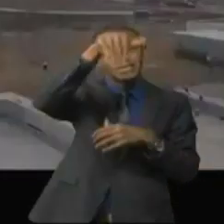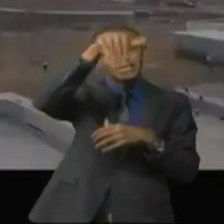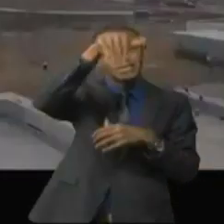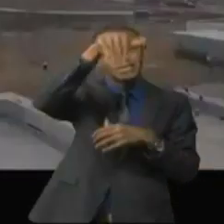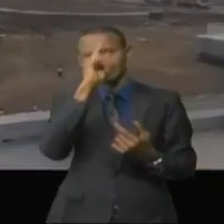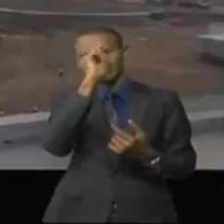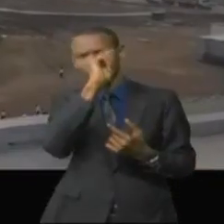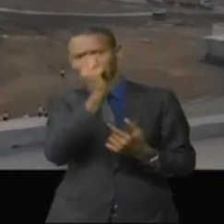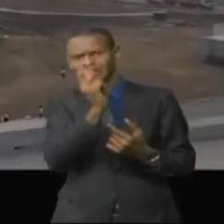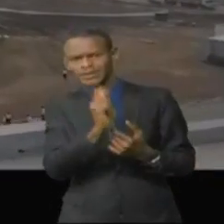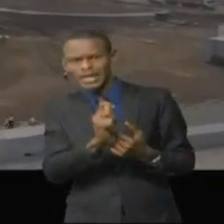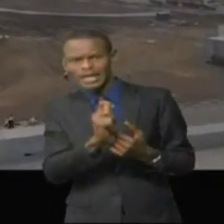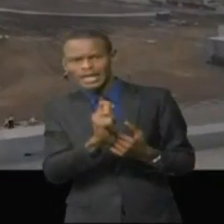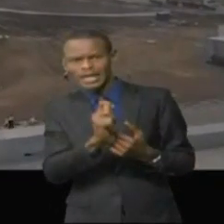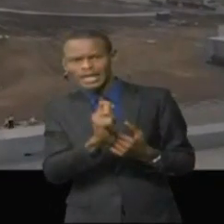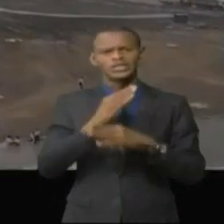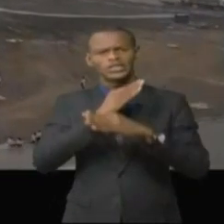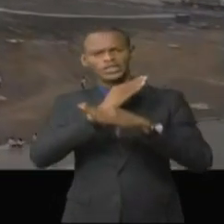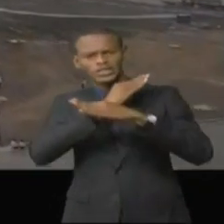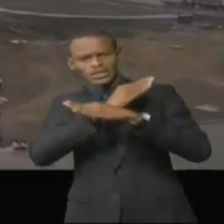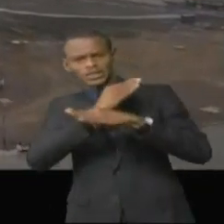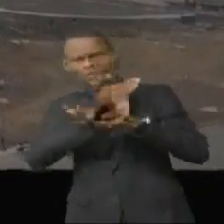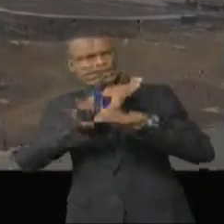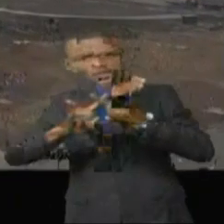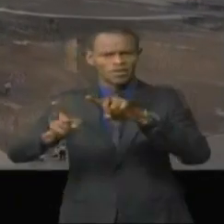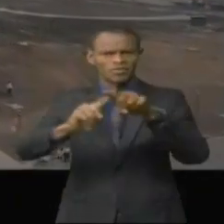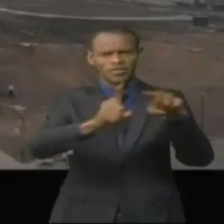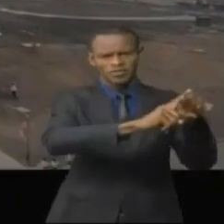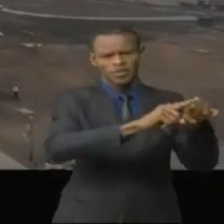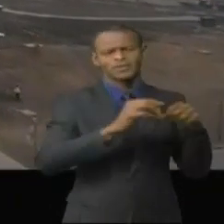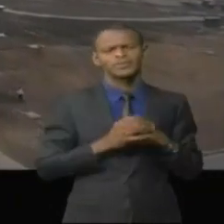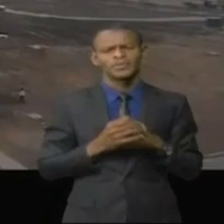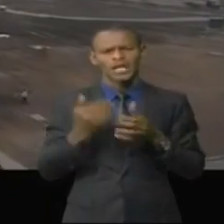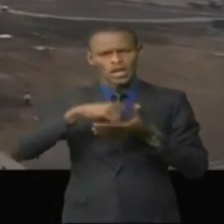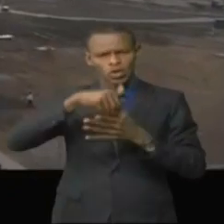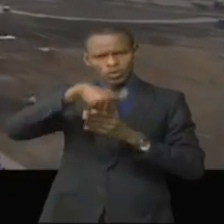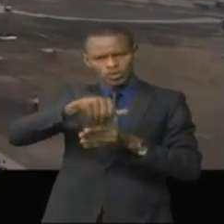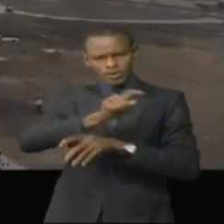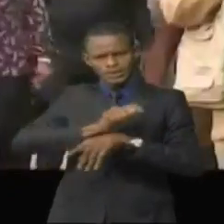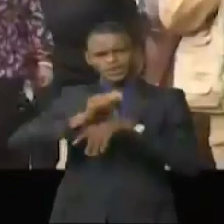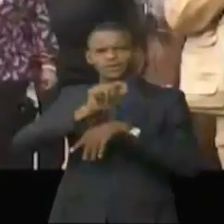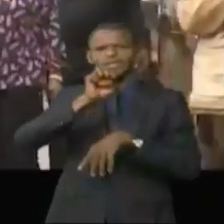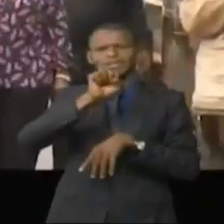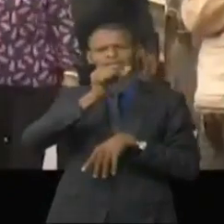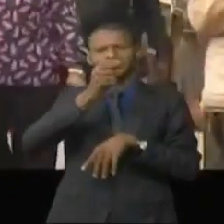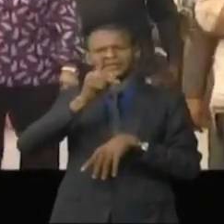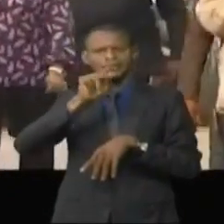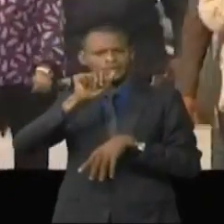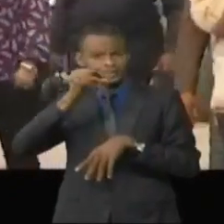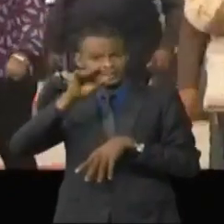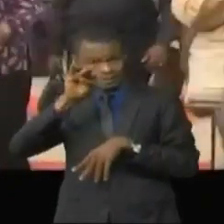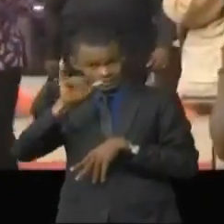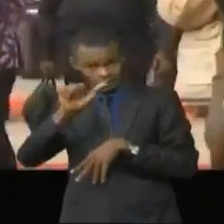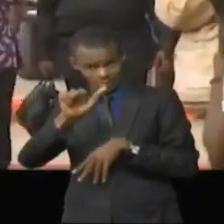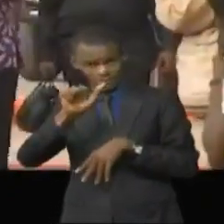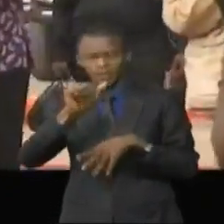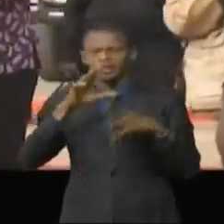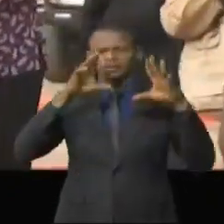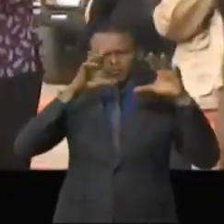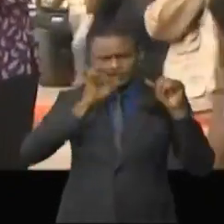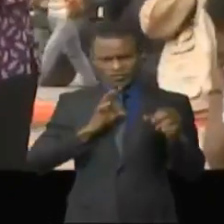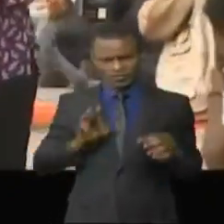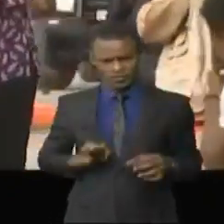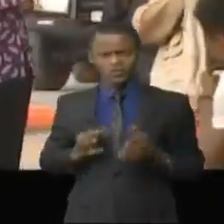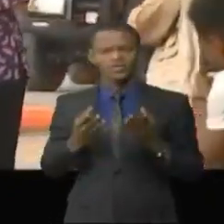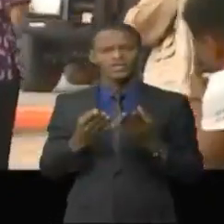Kasumbalesa, dans la bourgade de Lukangaba, dans le territoire de Sakania, le chef de l'État Félix Tshisekedi est venu présider